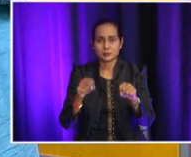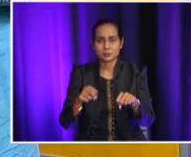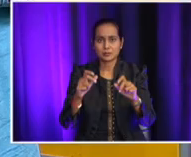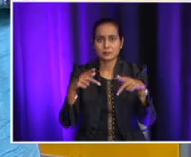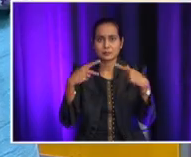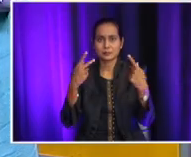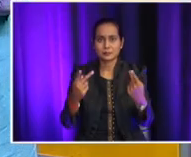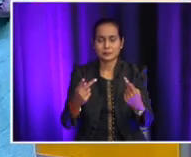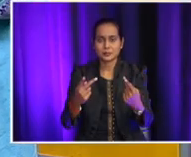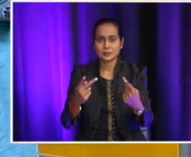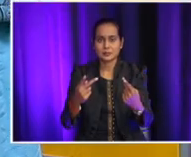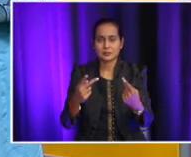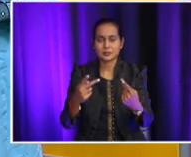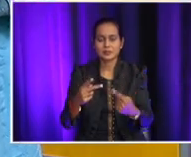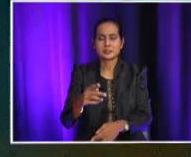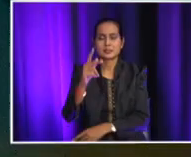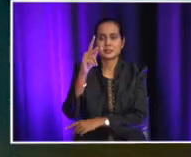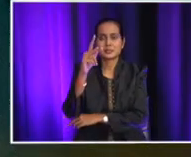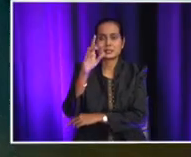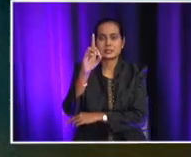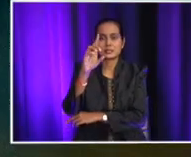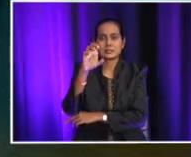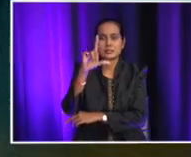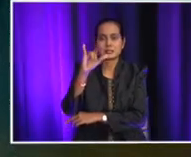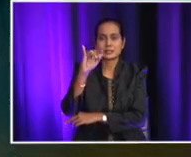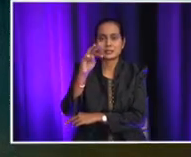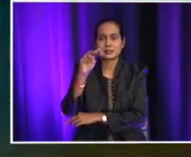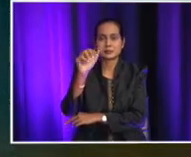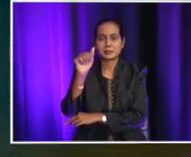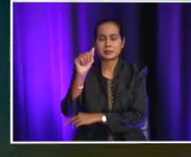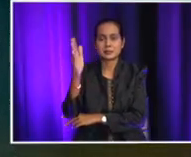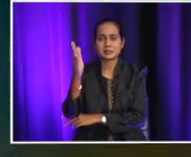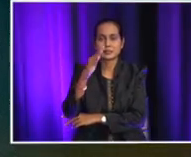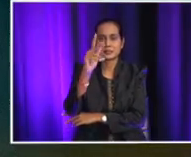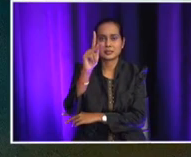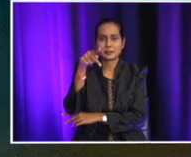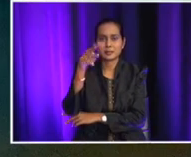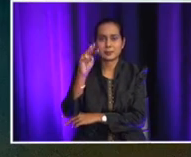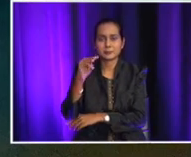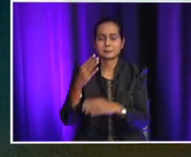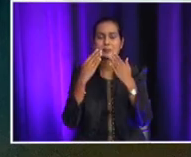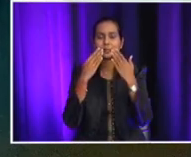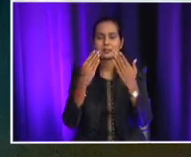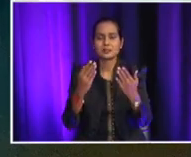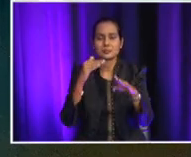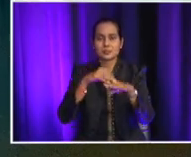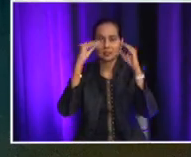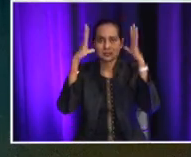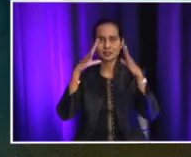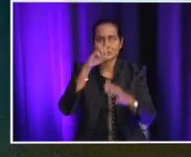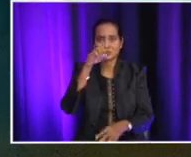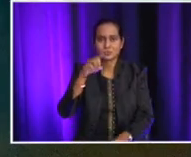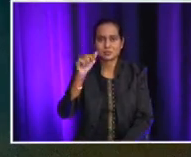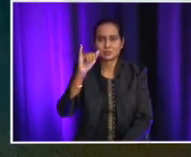ke pantai delima TPS eh Baik terima kasih sekali lagi saya ucapkan kepada cek gu Zainal dan juga